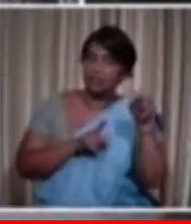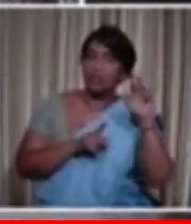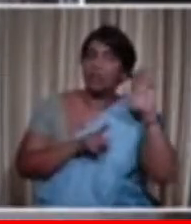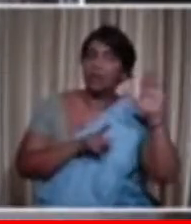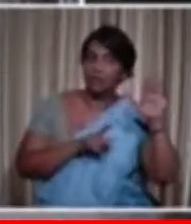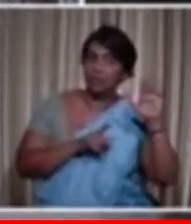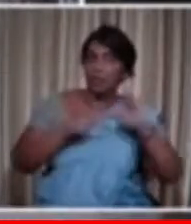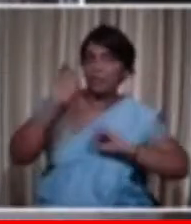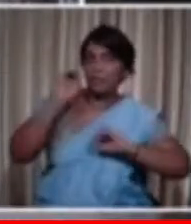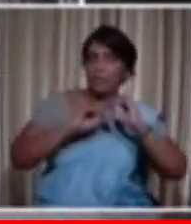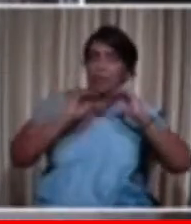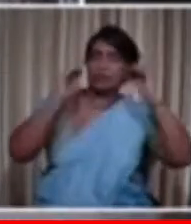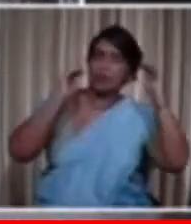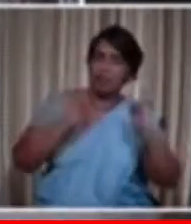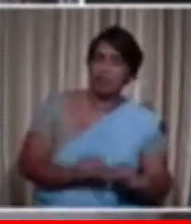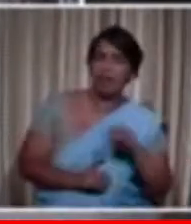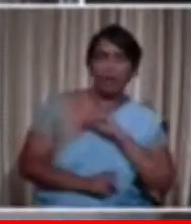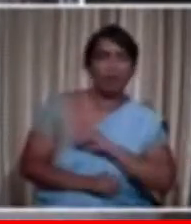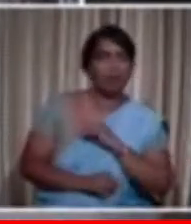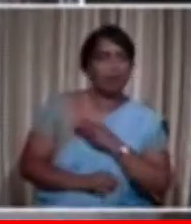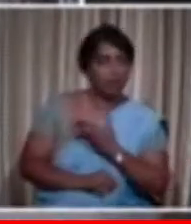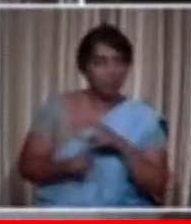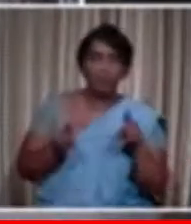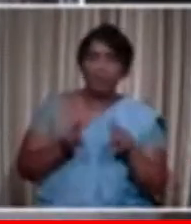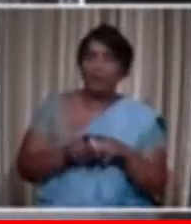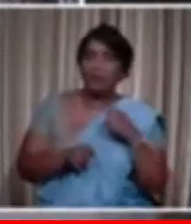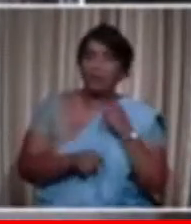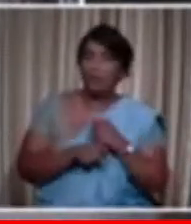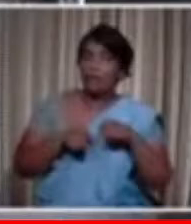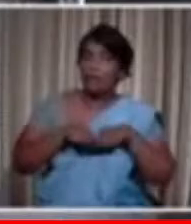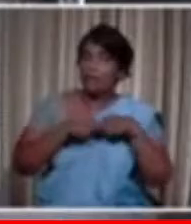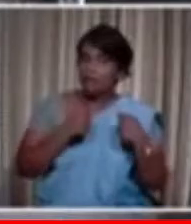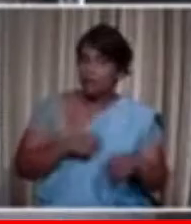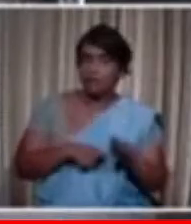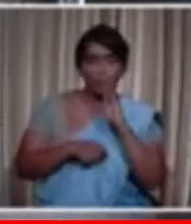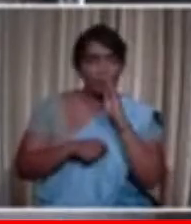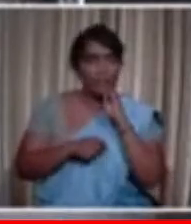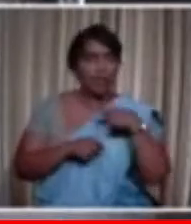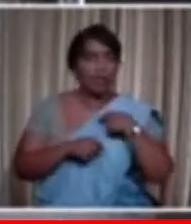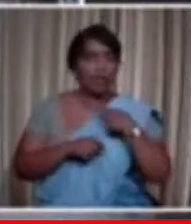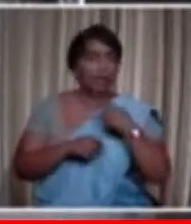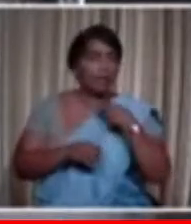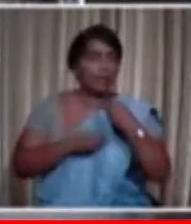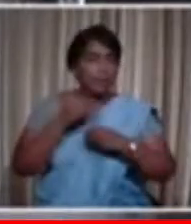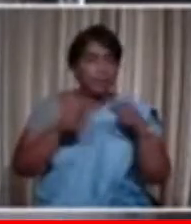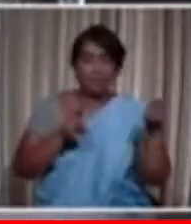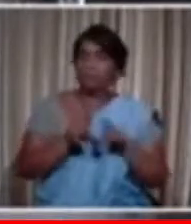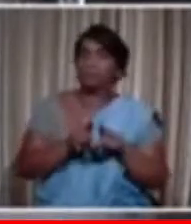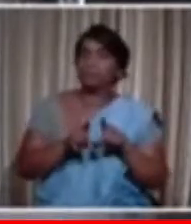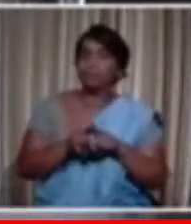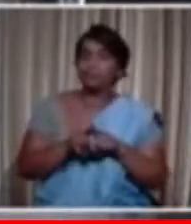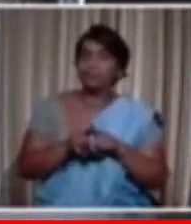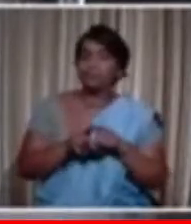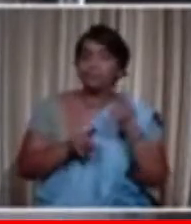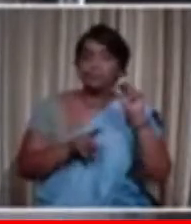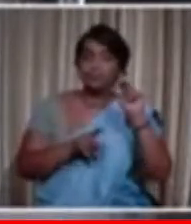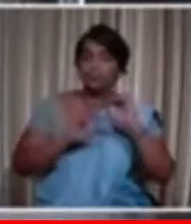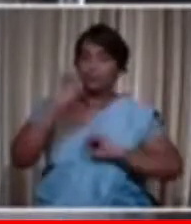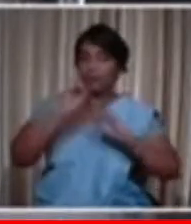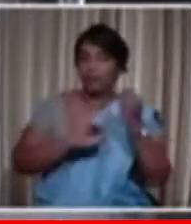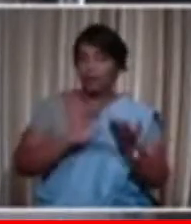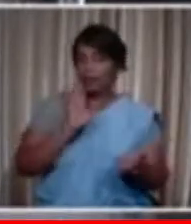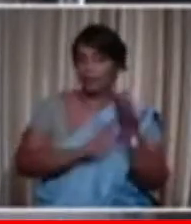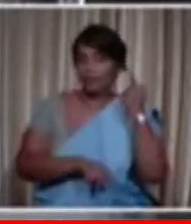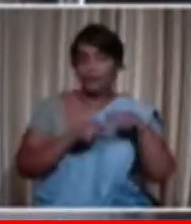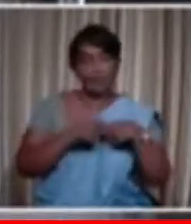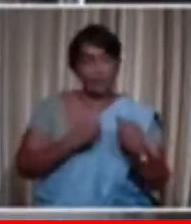108.9 වගේ ආසන්න මට්ටමකට අවිල්ලා තියෙනවා ඒ වගේම තමයි රාජ්‍ය වියදම සාමාන්‍යයෙන් දලදේශීය නිෂ්පාදන අනුපාතිකව 120 අභිබවා ගිහිල්ලා